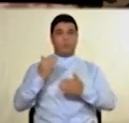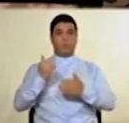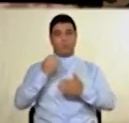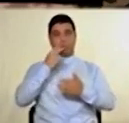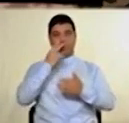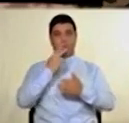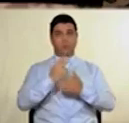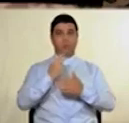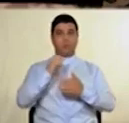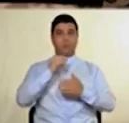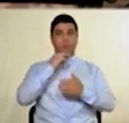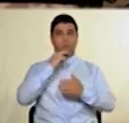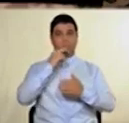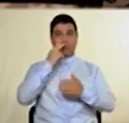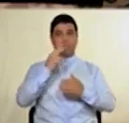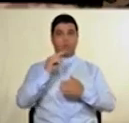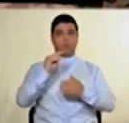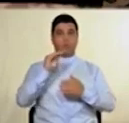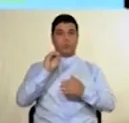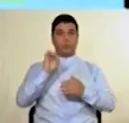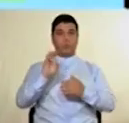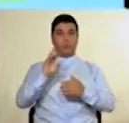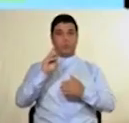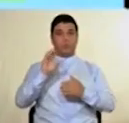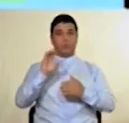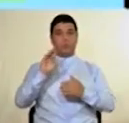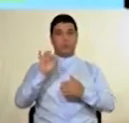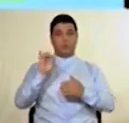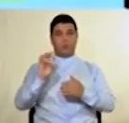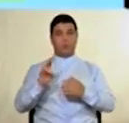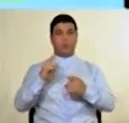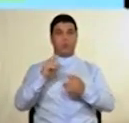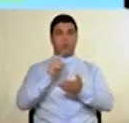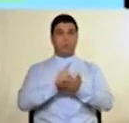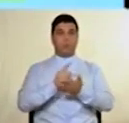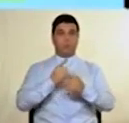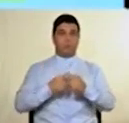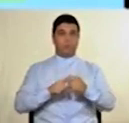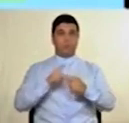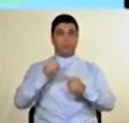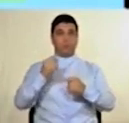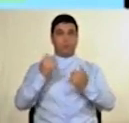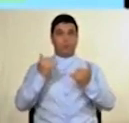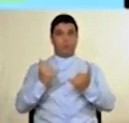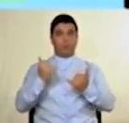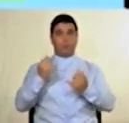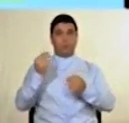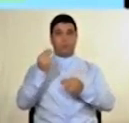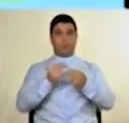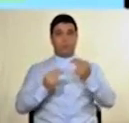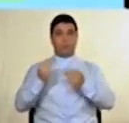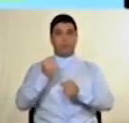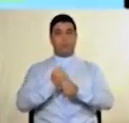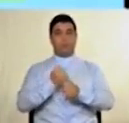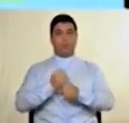tasvirlarda e'tibor bersangiz, Chjan Sianning tasviri berilgan. Albatta bu zamonaviy rasmlar tomonidan